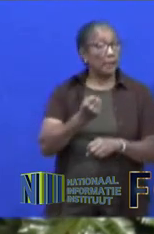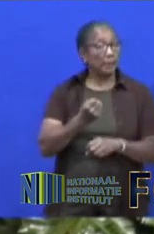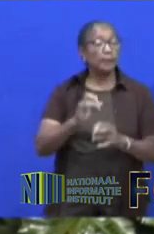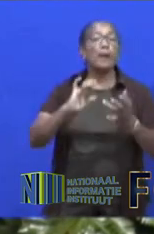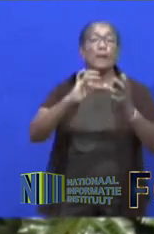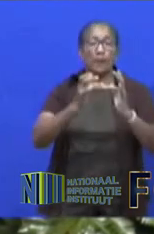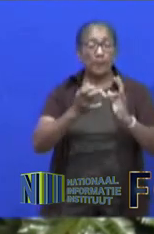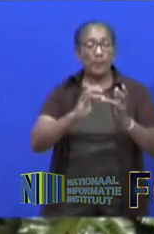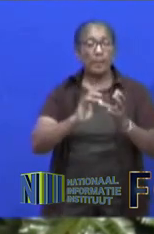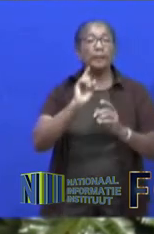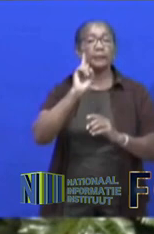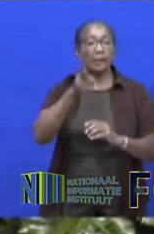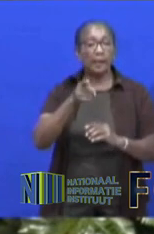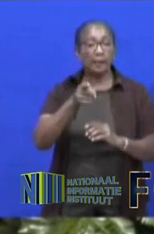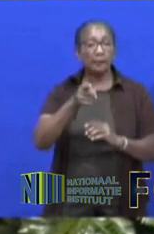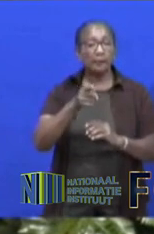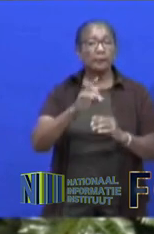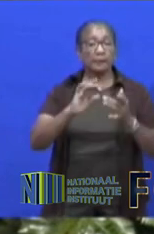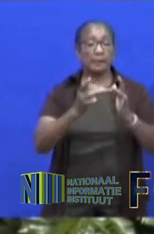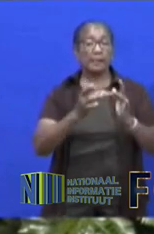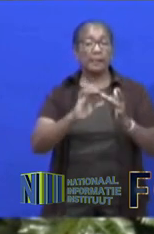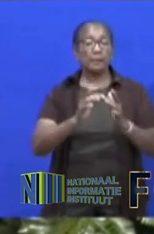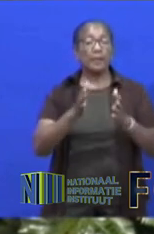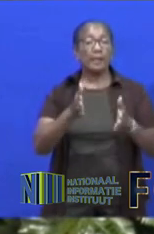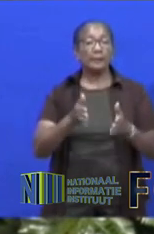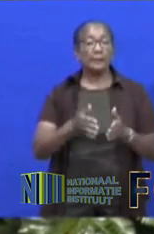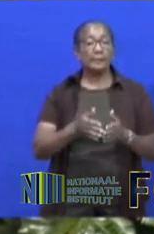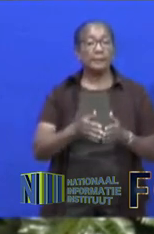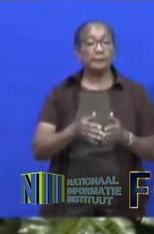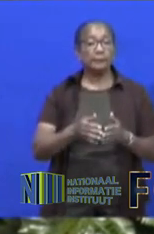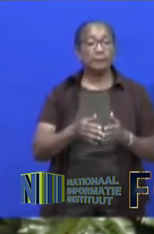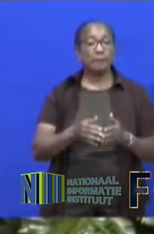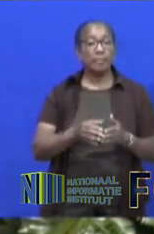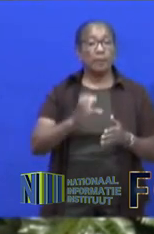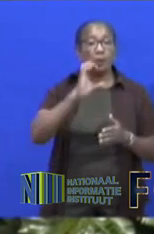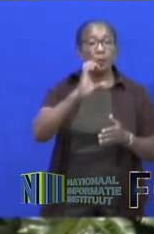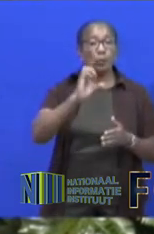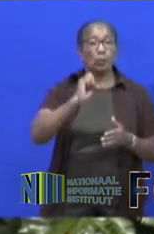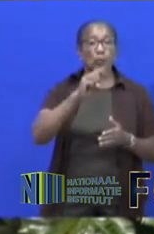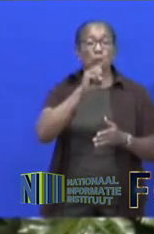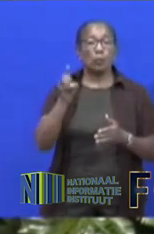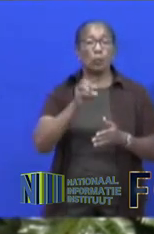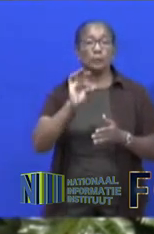mailt u dan naar de volgende e-mailadressen: